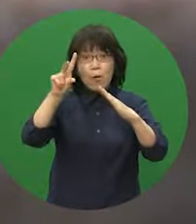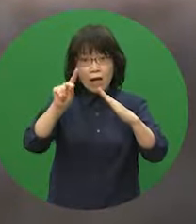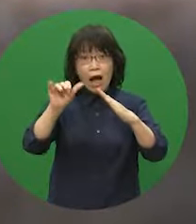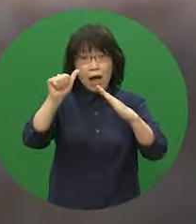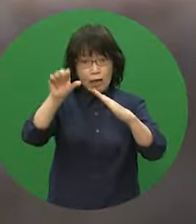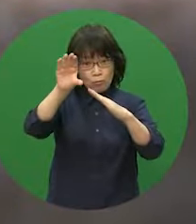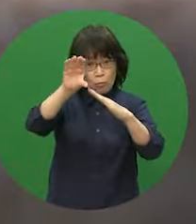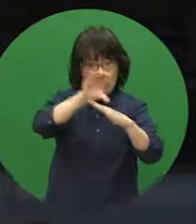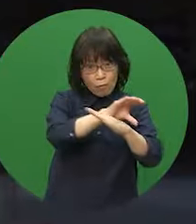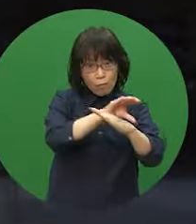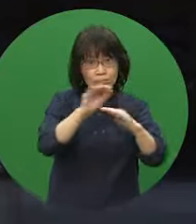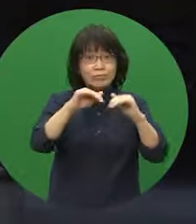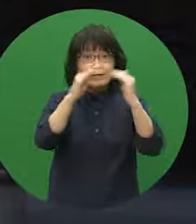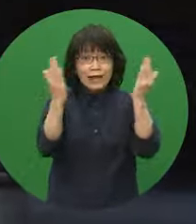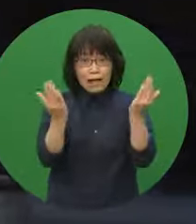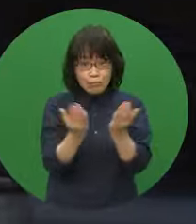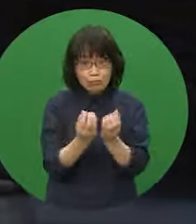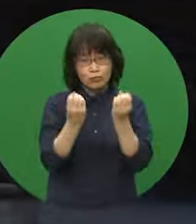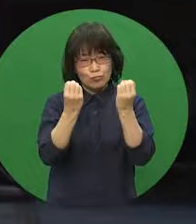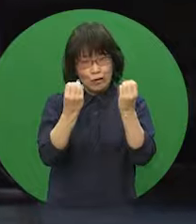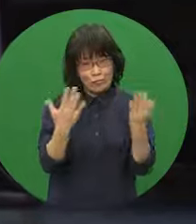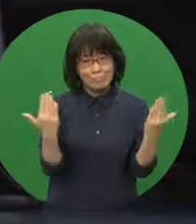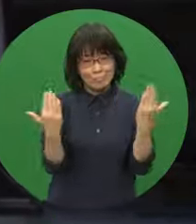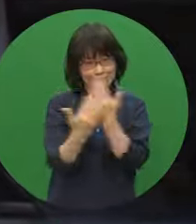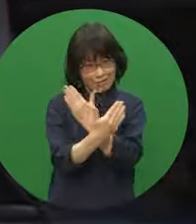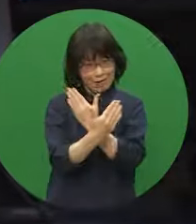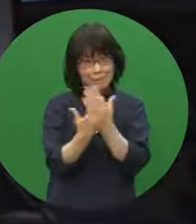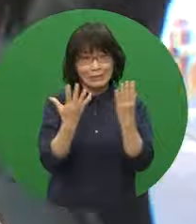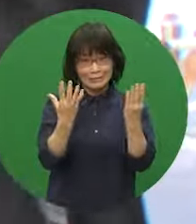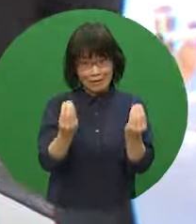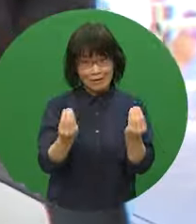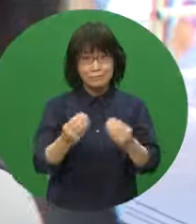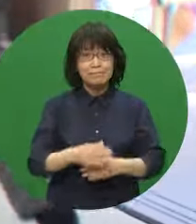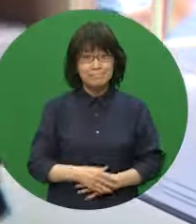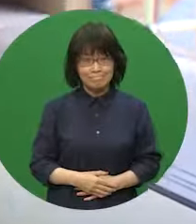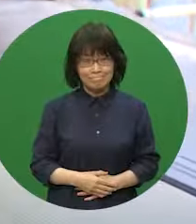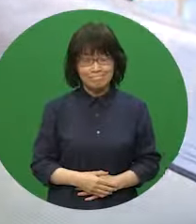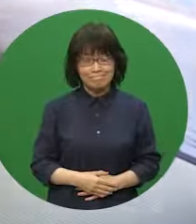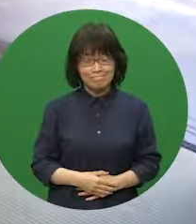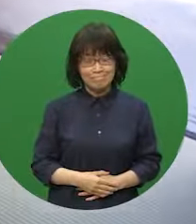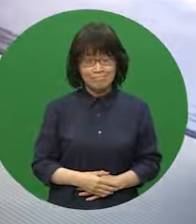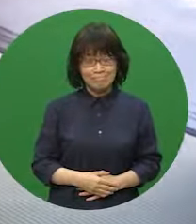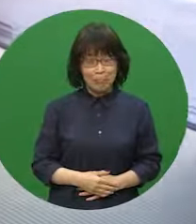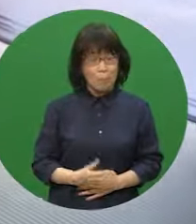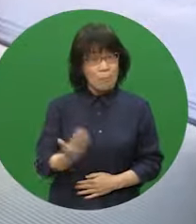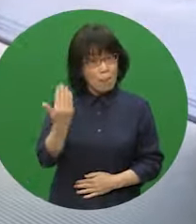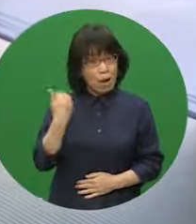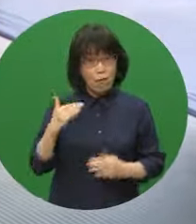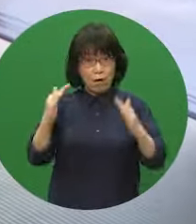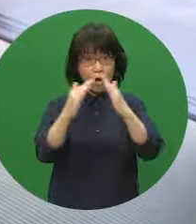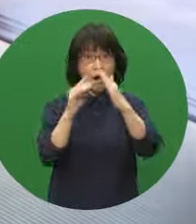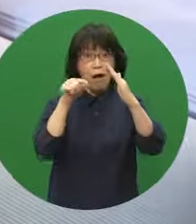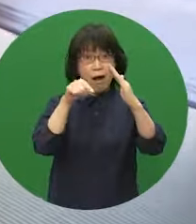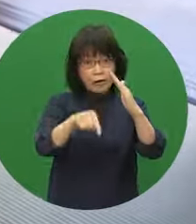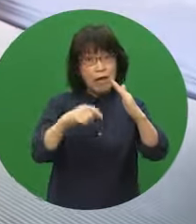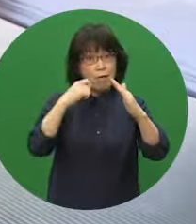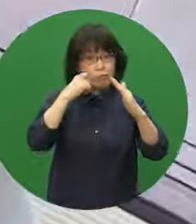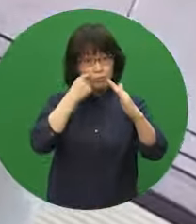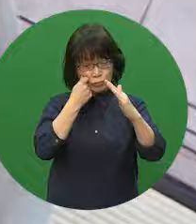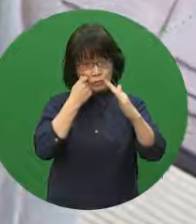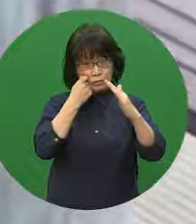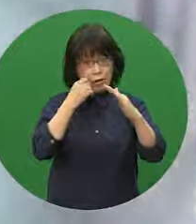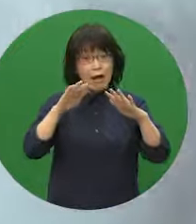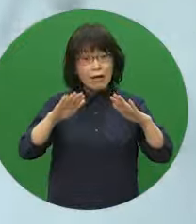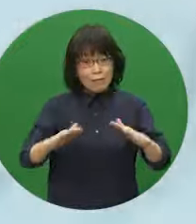く、全部民家のですね屋根をリニューアルすることができました。 そしてこれまで入れなかった民家に上が